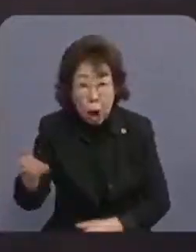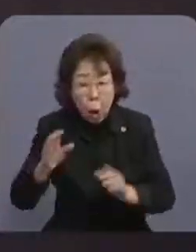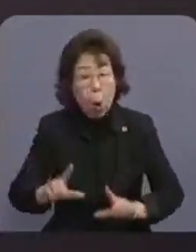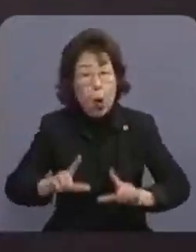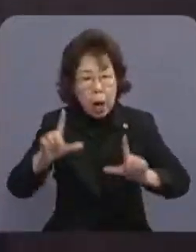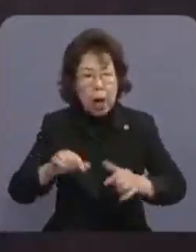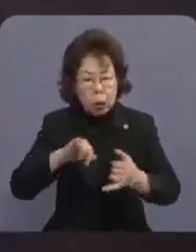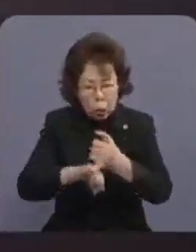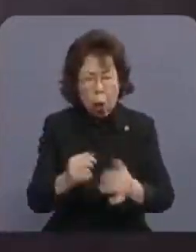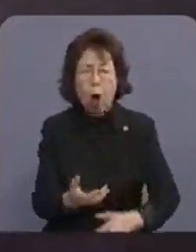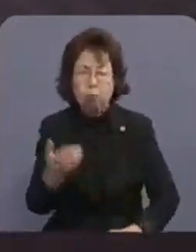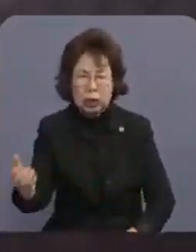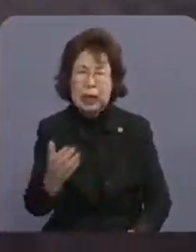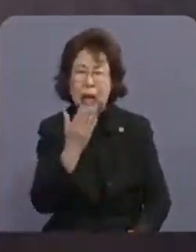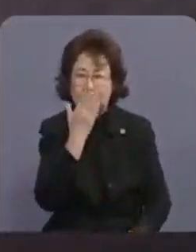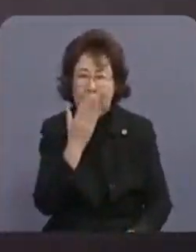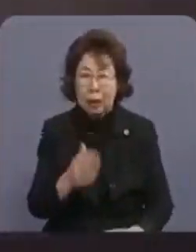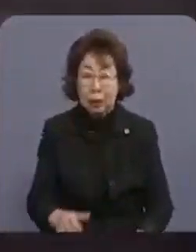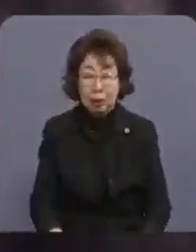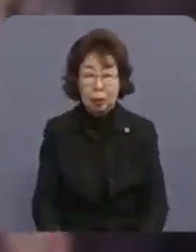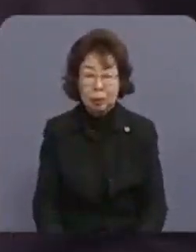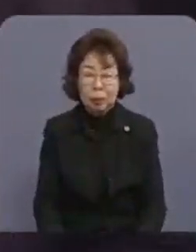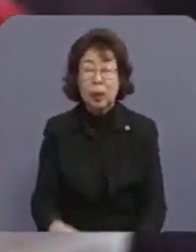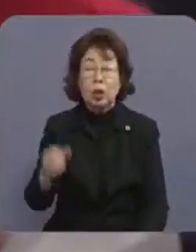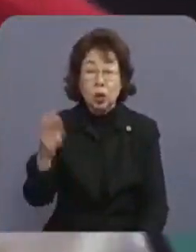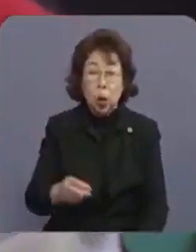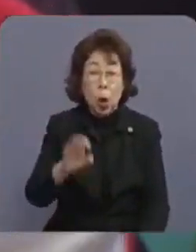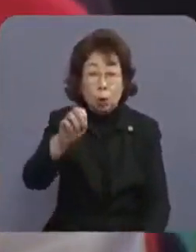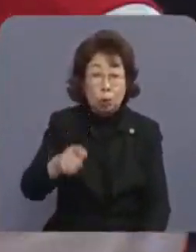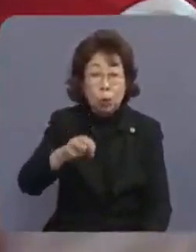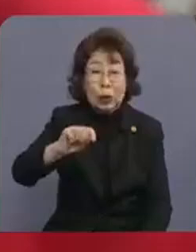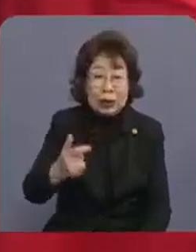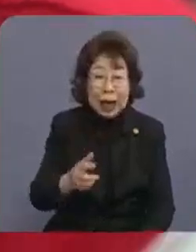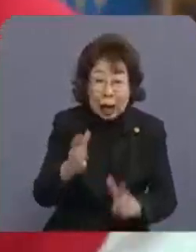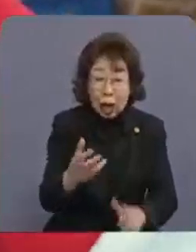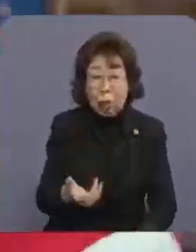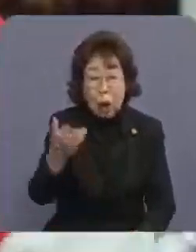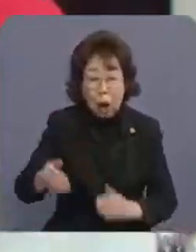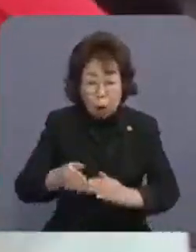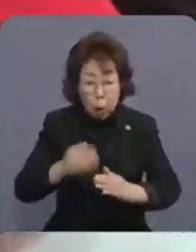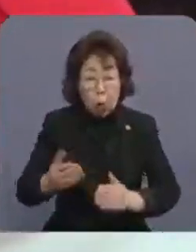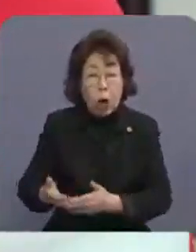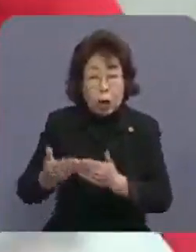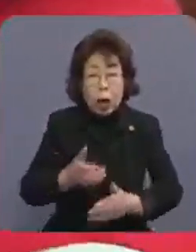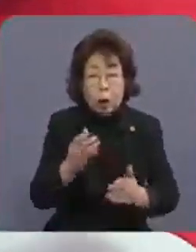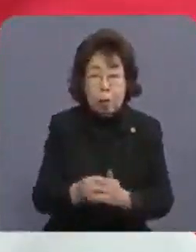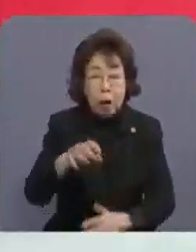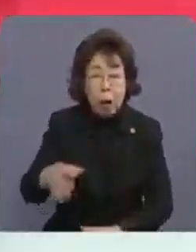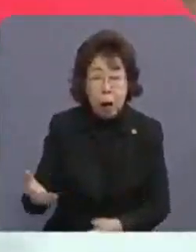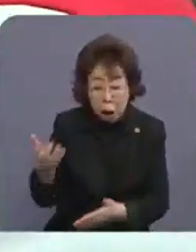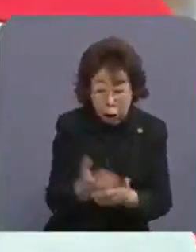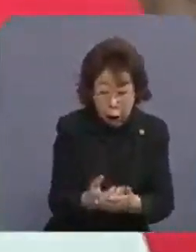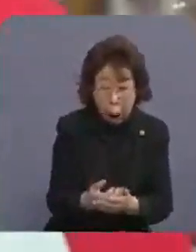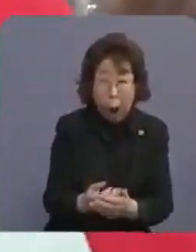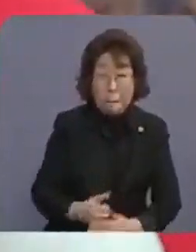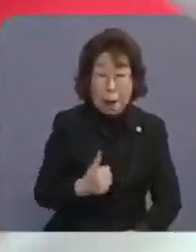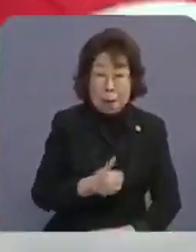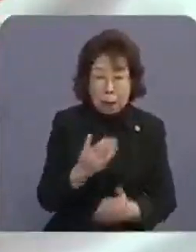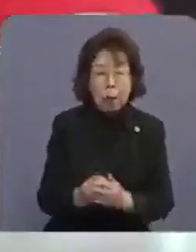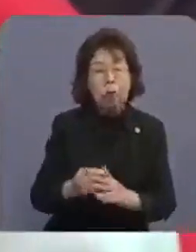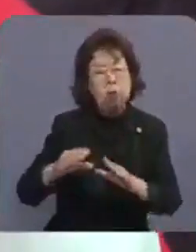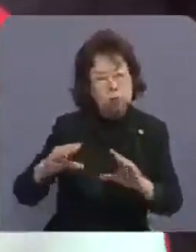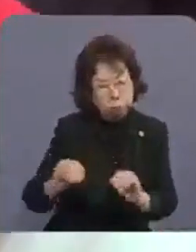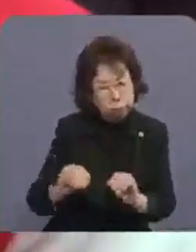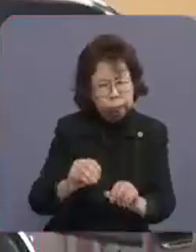차질없이 진행될 거라고 강조했습니다 또 풍산측정기 반발을 최소화하겠다고